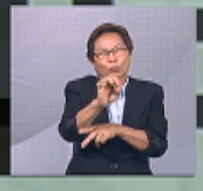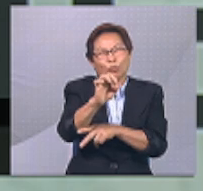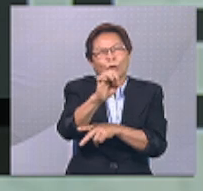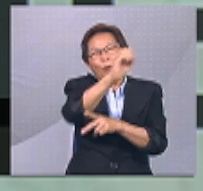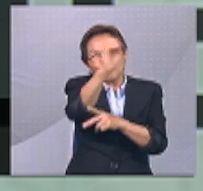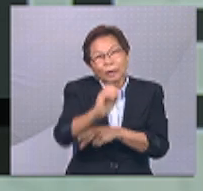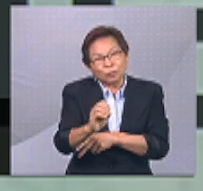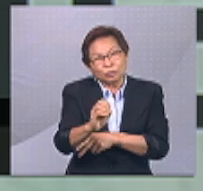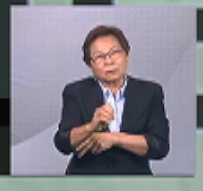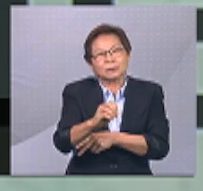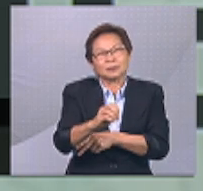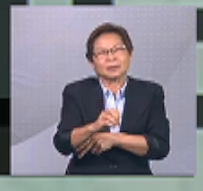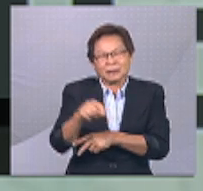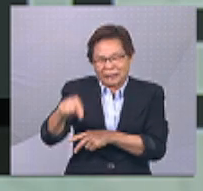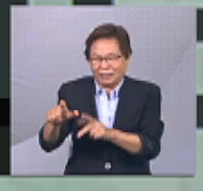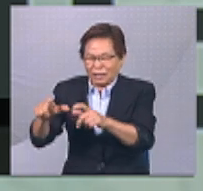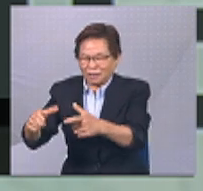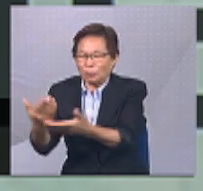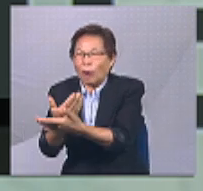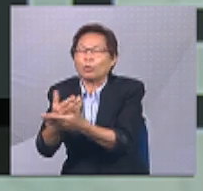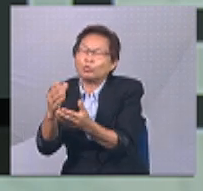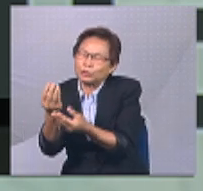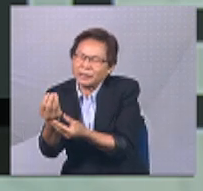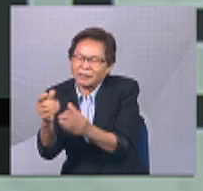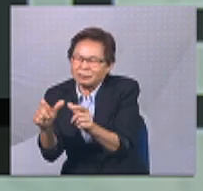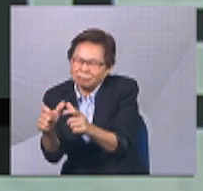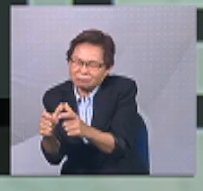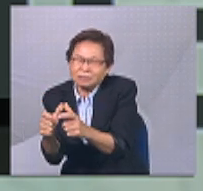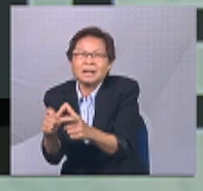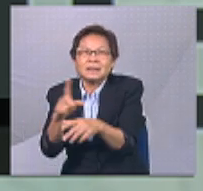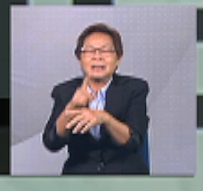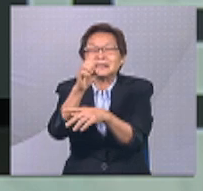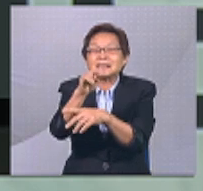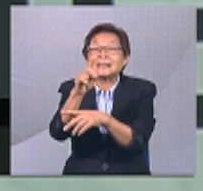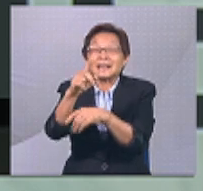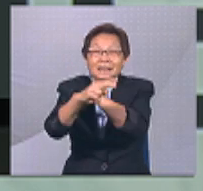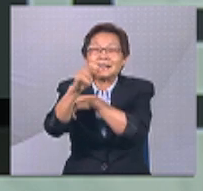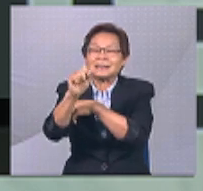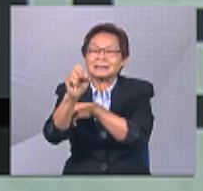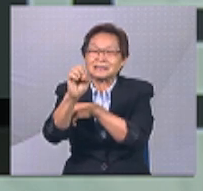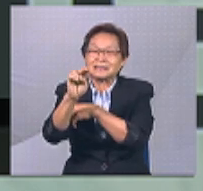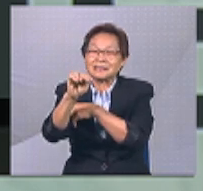40%. Yang lain ni kurang sikit. Tapi kluster yang di Sendayan contohnya, kita ada